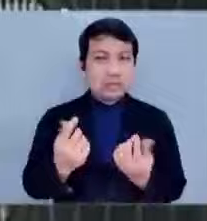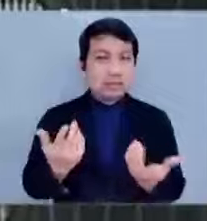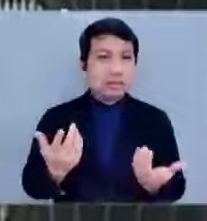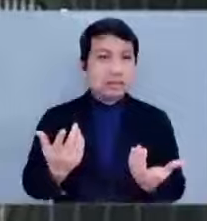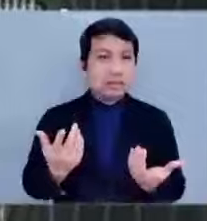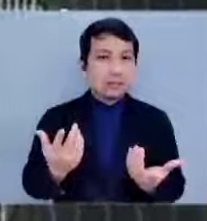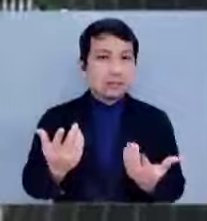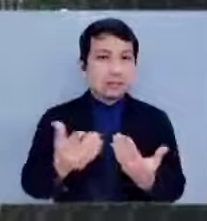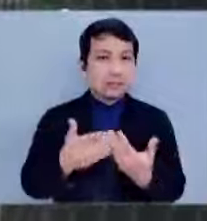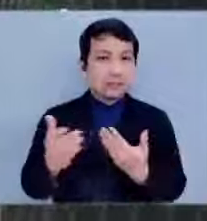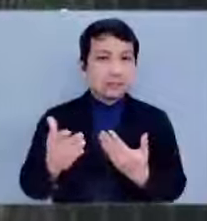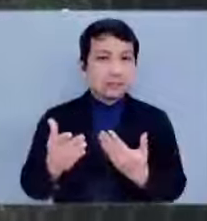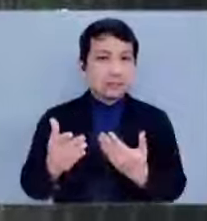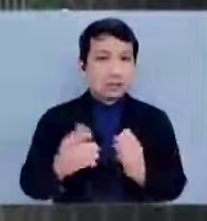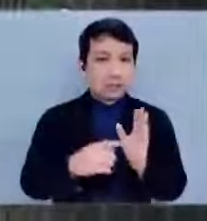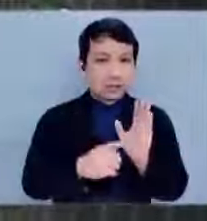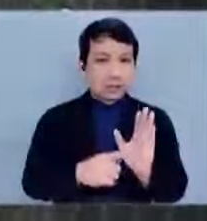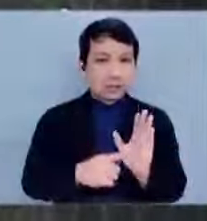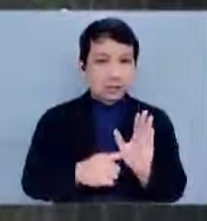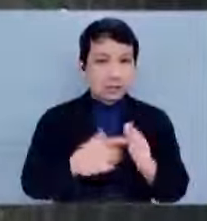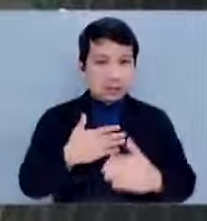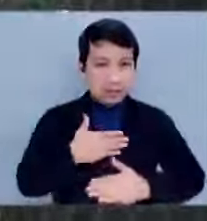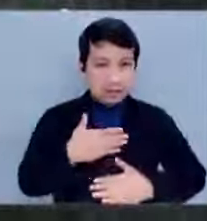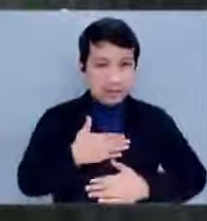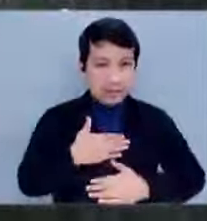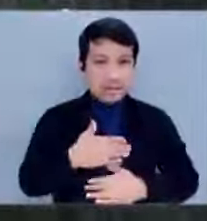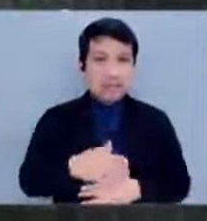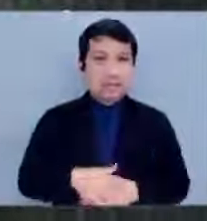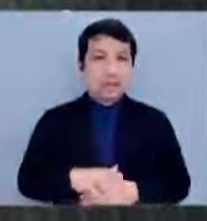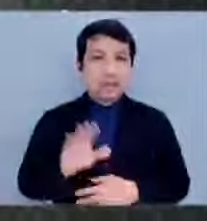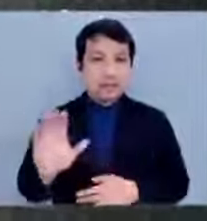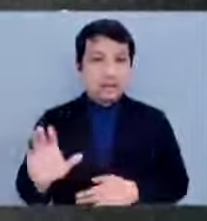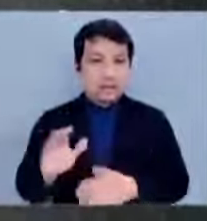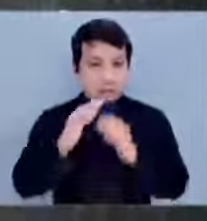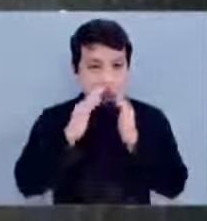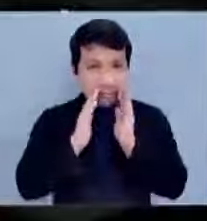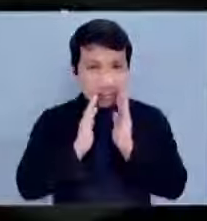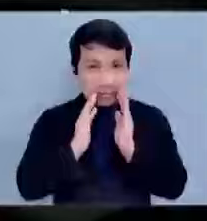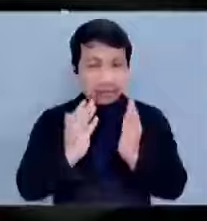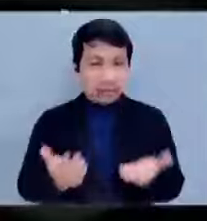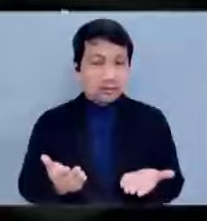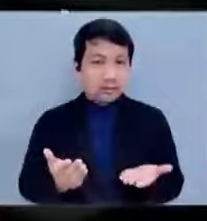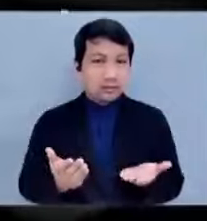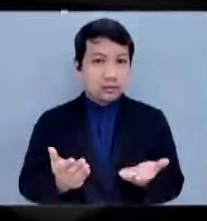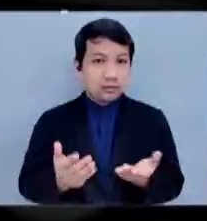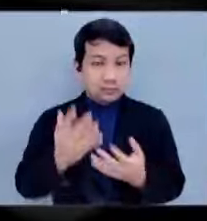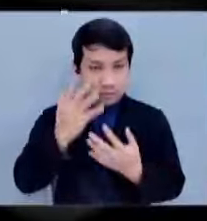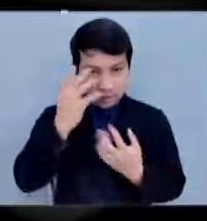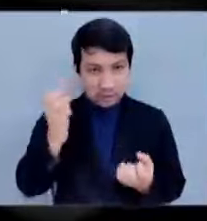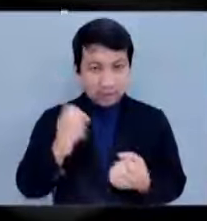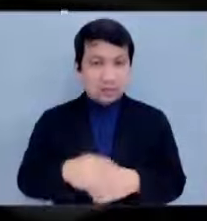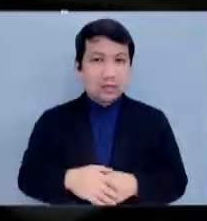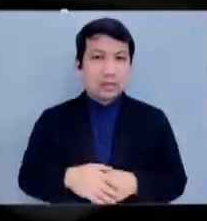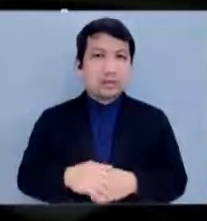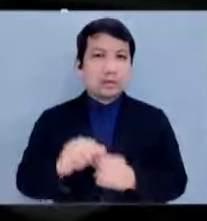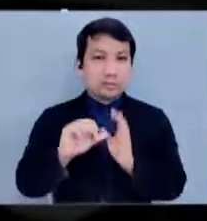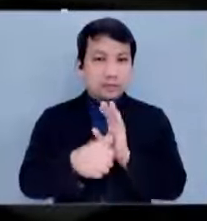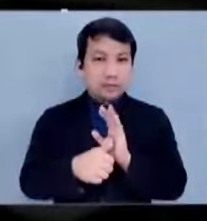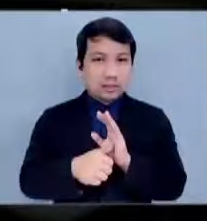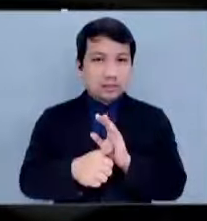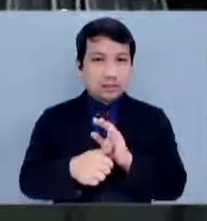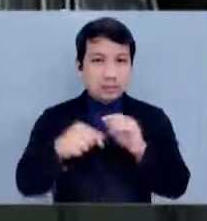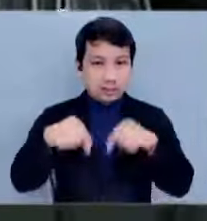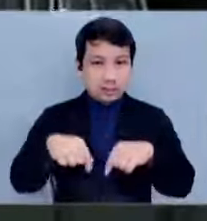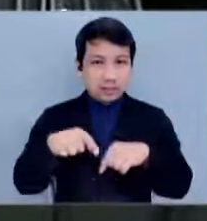po, ito po yung happy para sa akin, ito po yung sad, ito po yung galit. Nakatakda palang mag-shoot dito